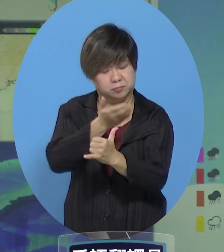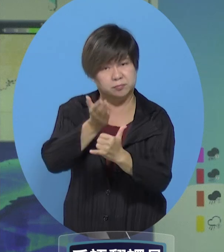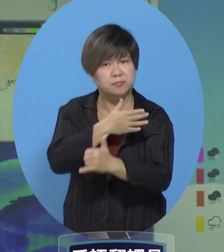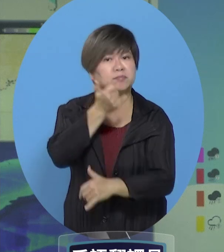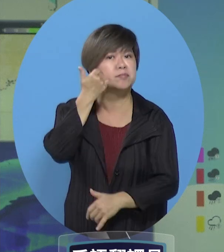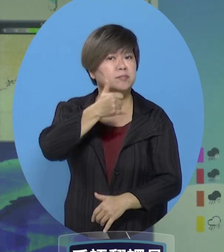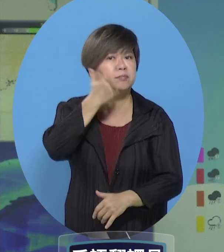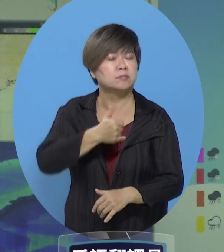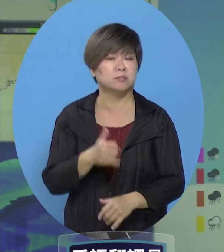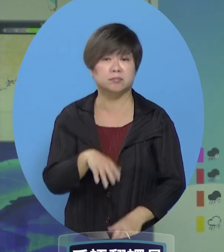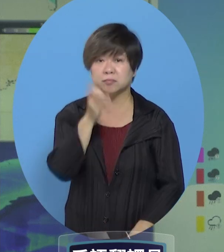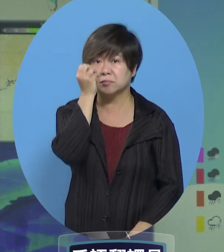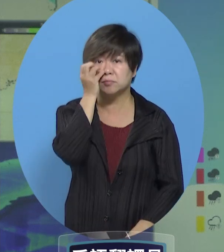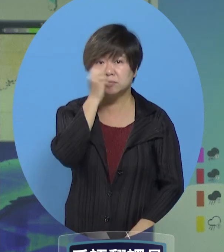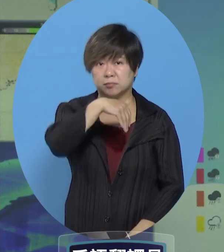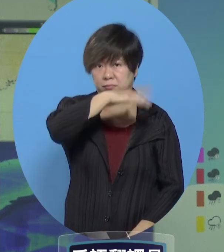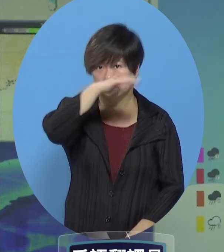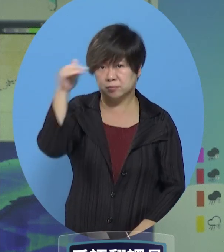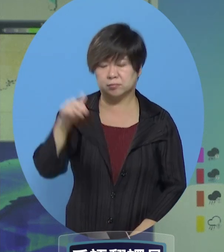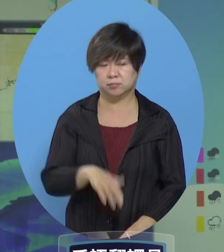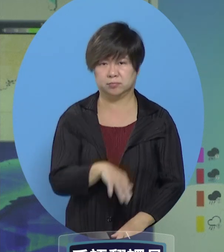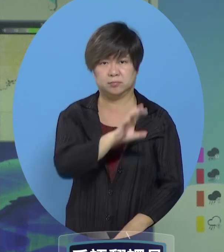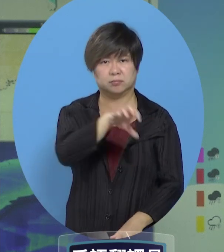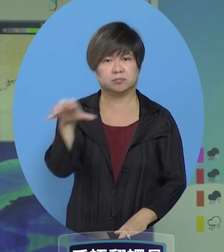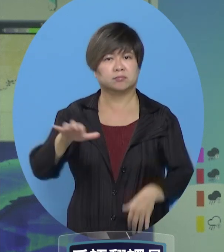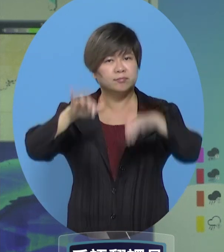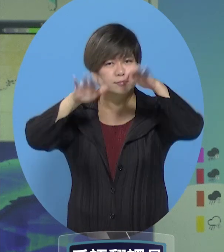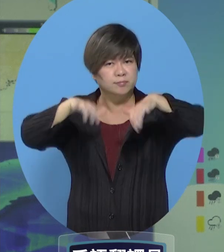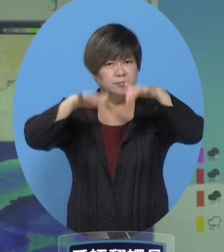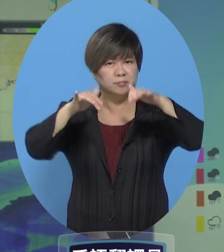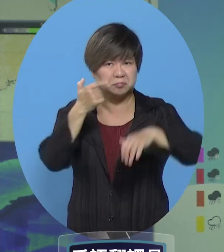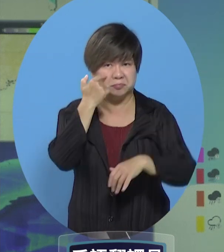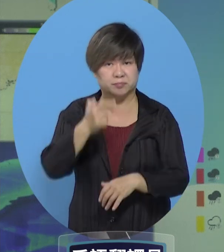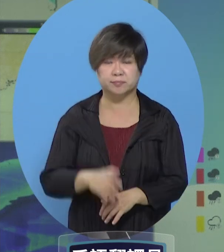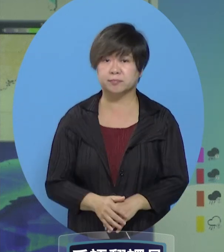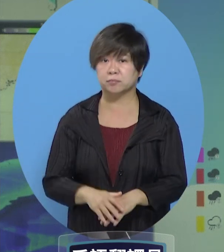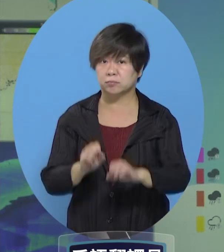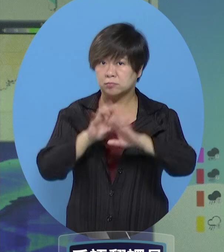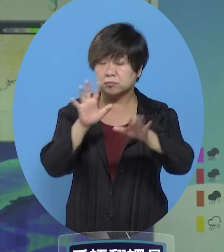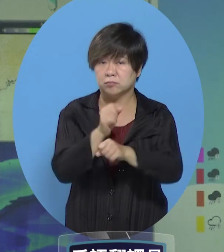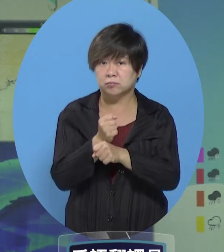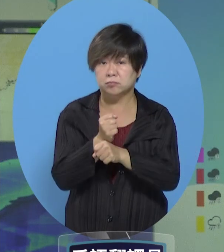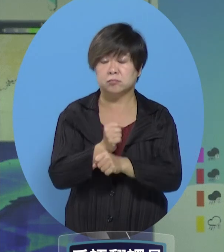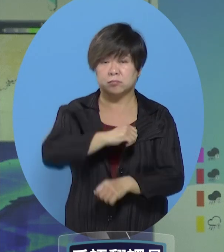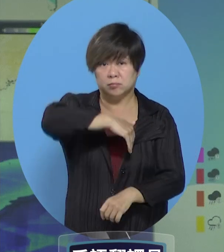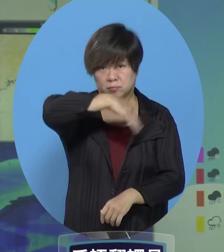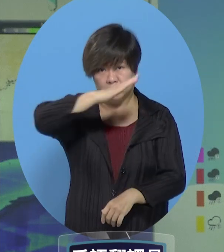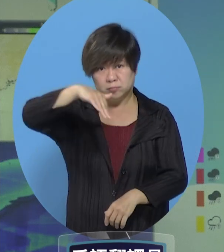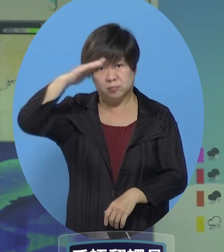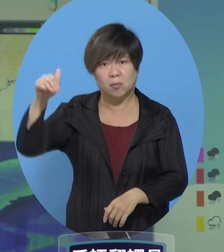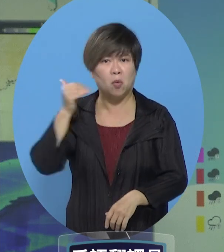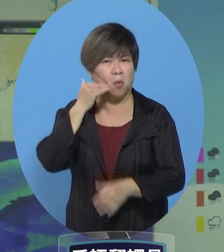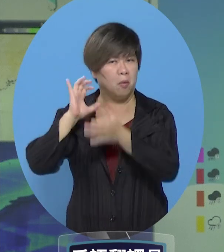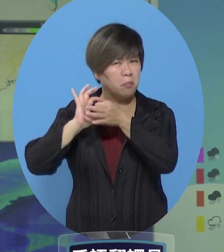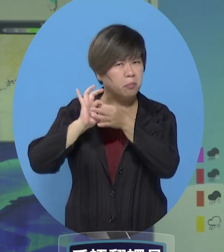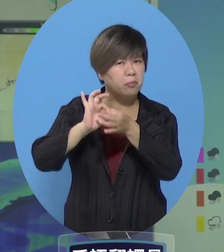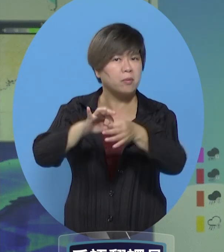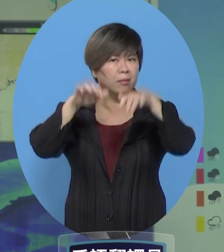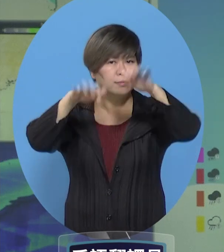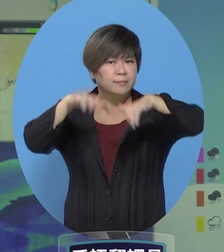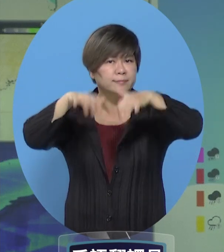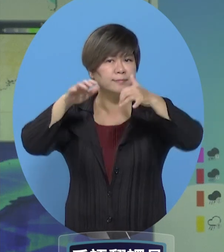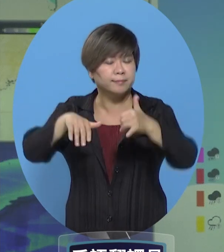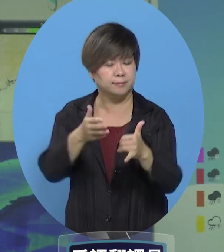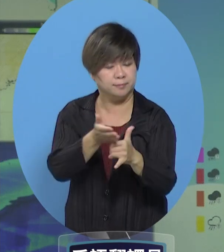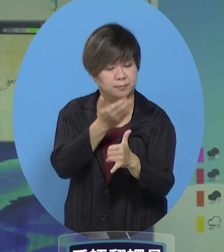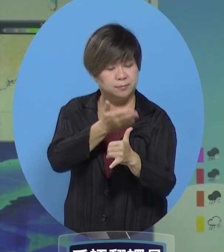区跟花莲的山区会有局部的豪雨。提醒大家哦，山区如果持续降雨，可能在北部